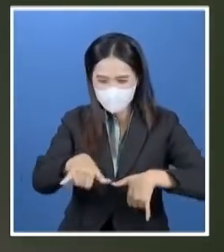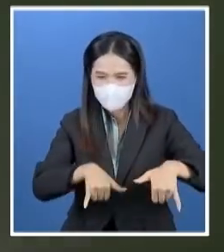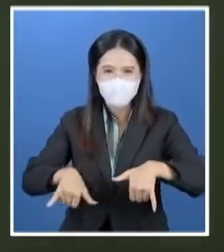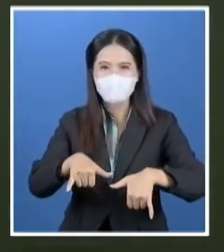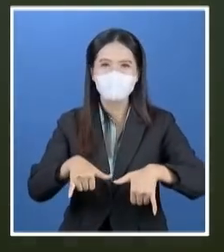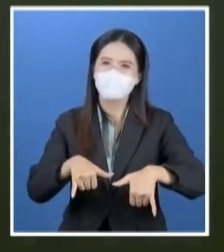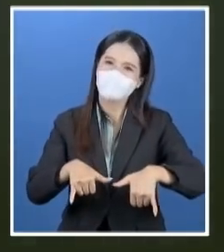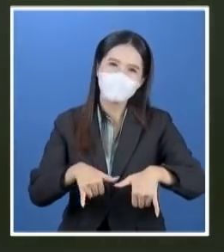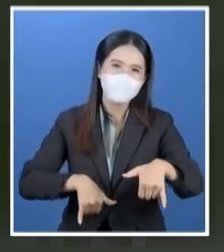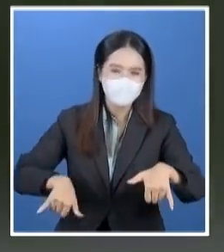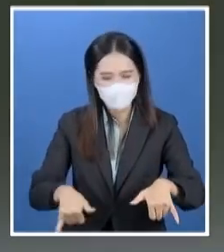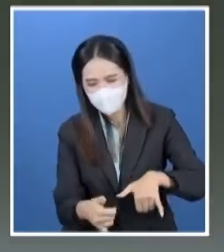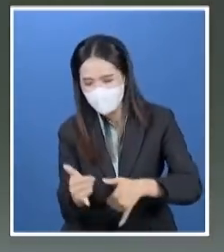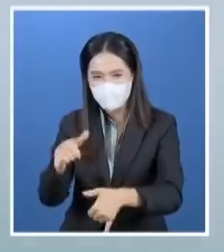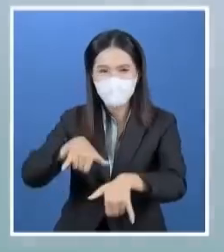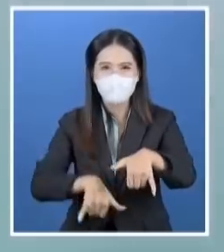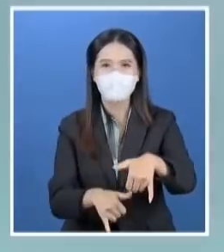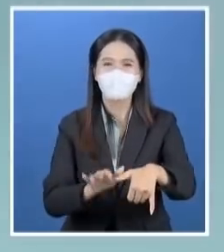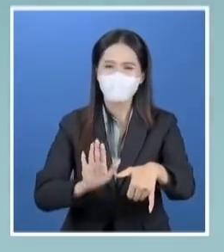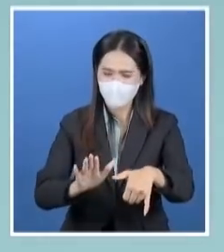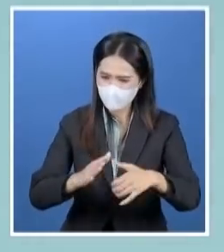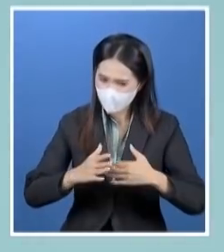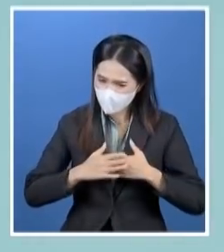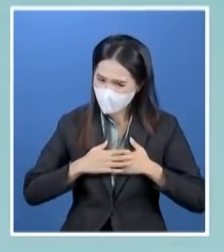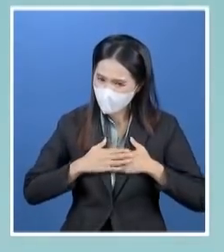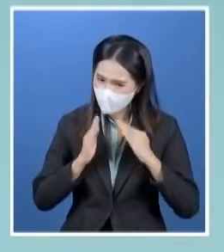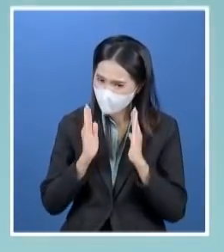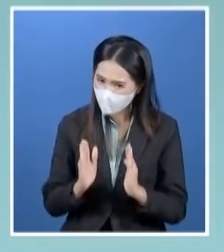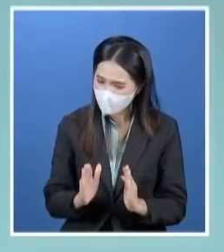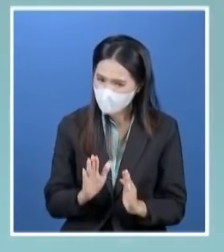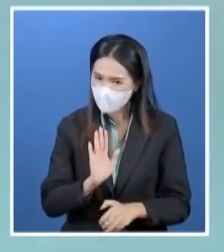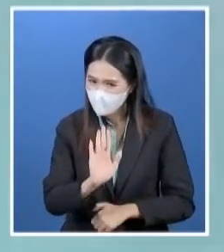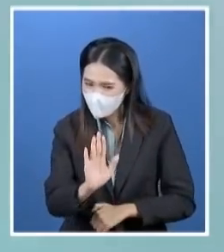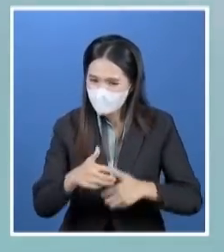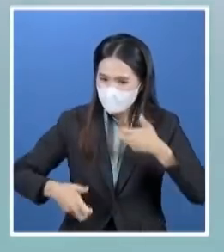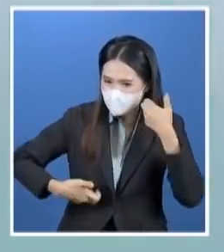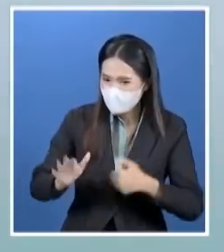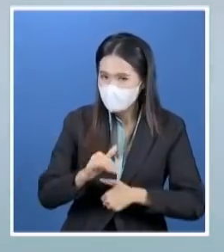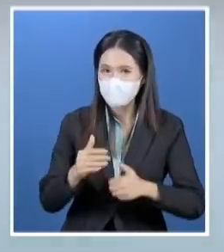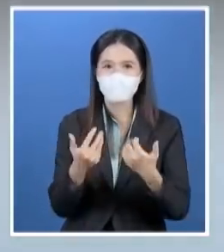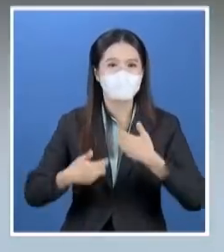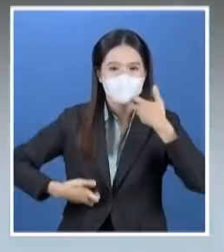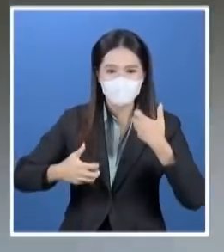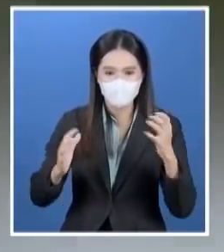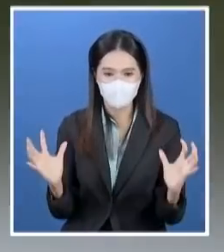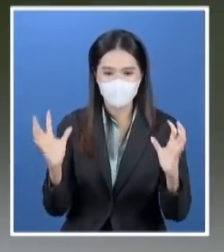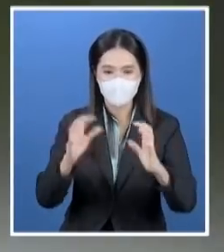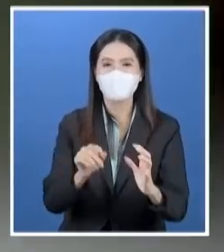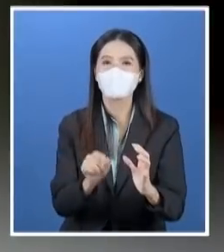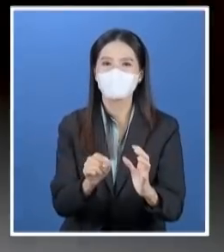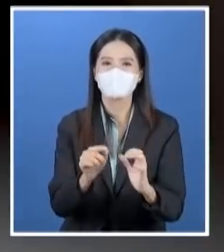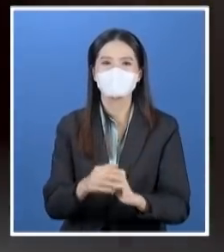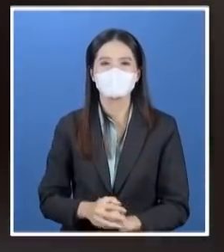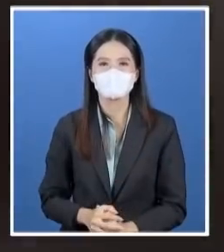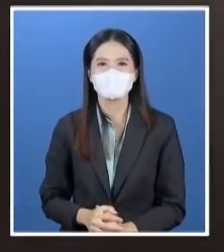ล่าจะกุเซียวโด มันเป็นพูวิลล่าสำหรับเรานะมันไม่ใช่พูวิลล่าสำหรับแขกไม่ได้รับเชิญ มากันเป็นครอบครัวเลยอ่ะ ออนเซนลิงจ้าน